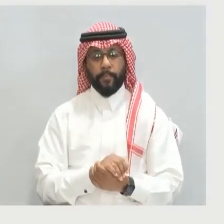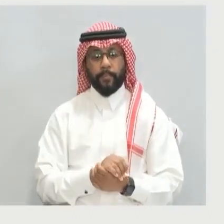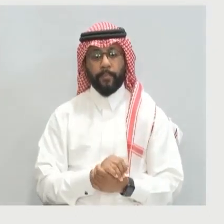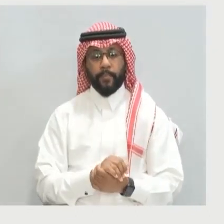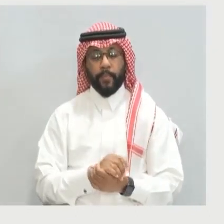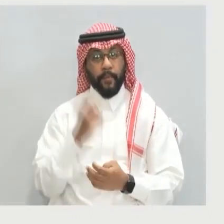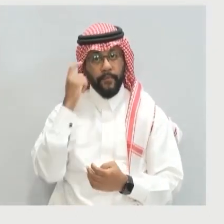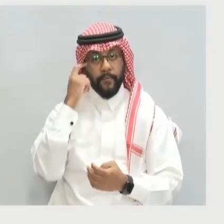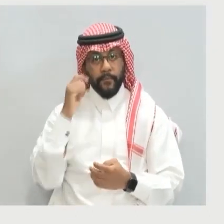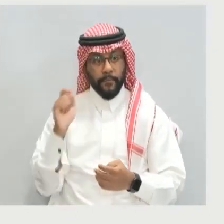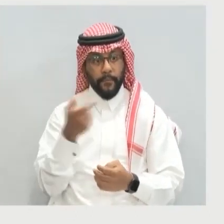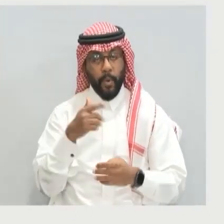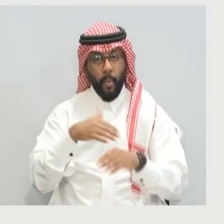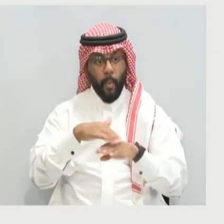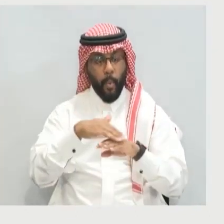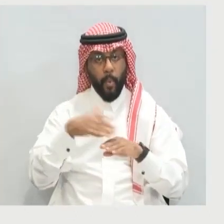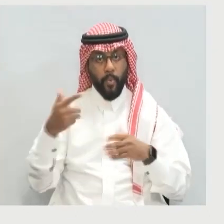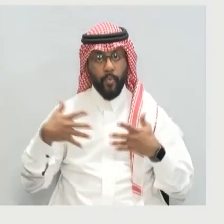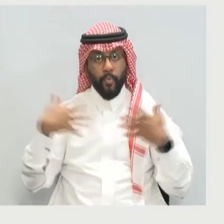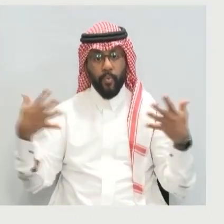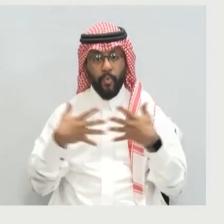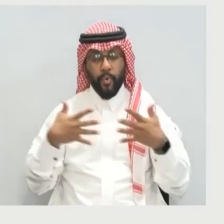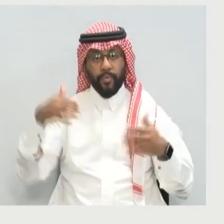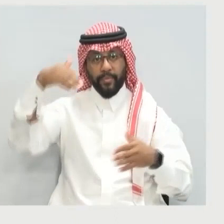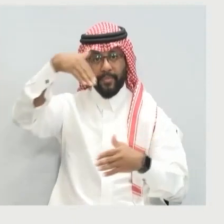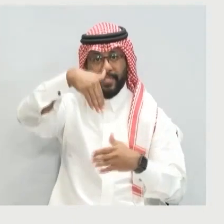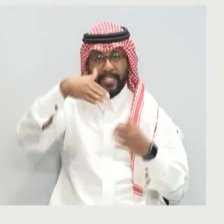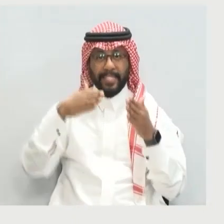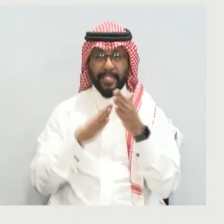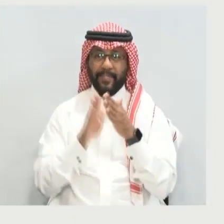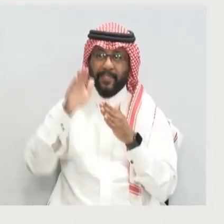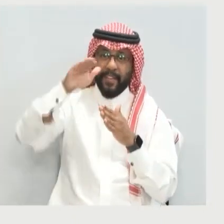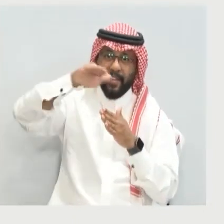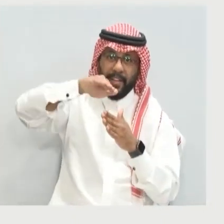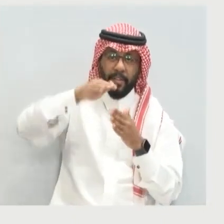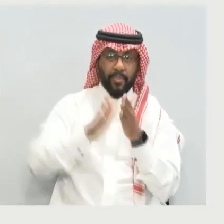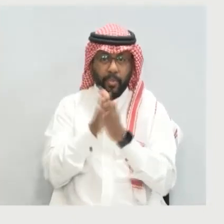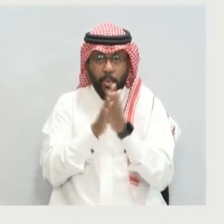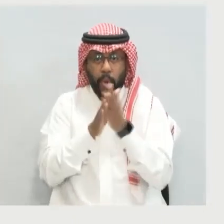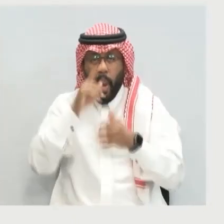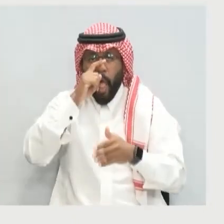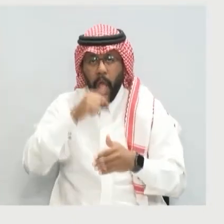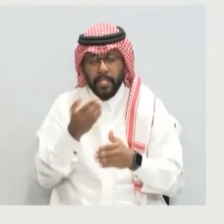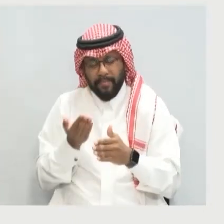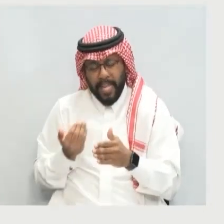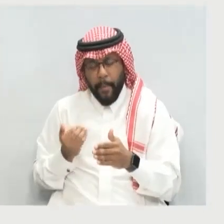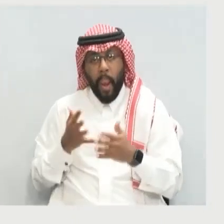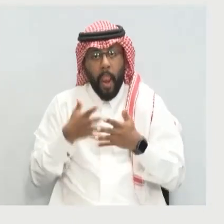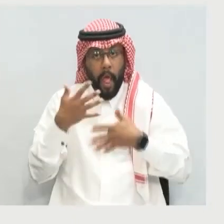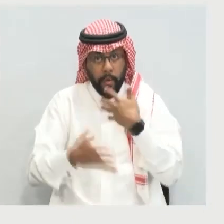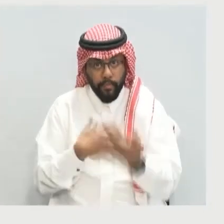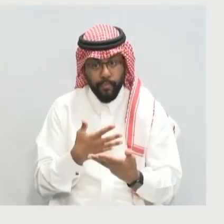حتى تعبر المتفاعلات للنواتج هنا حاجز وهي طاقه التنشيط اذا هذه الطاقه هي